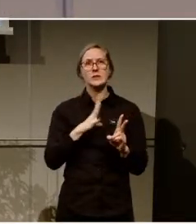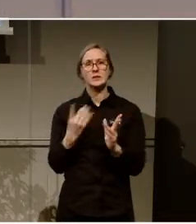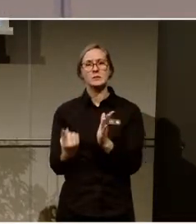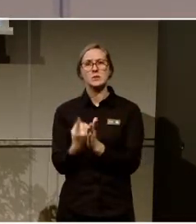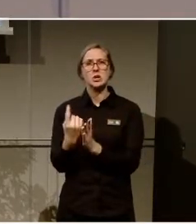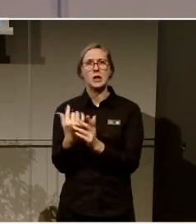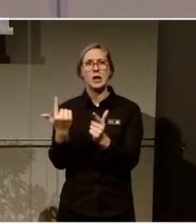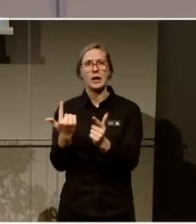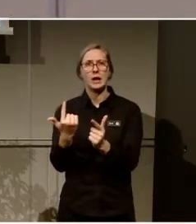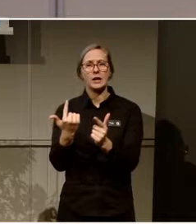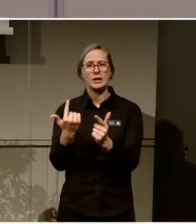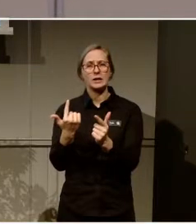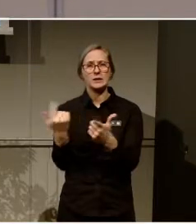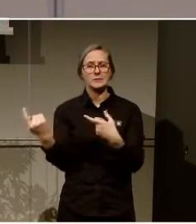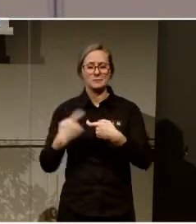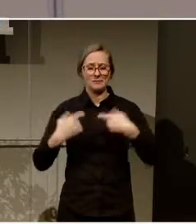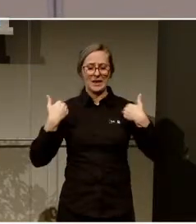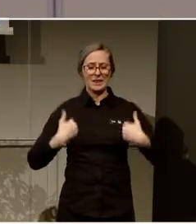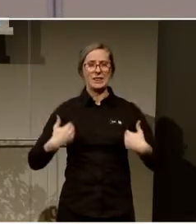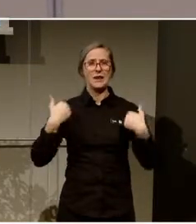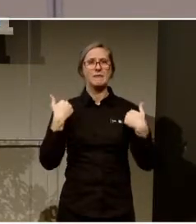förutsättningar för individen